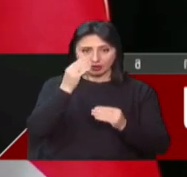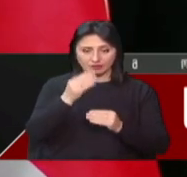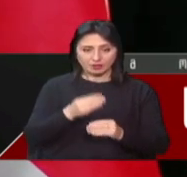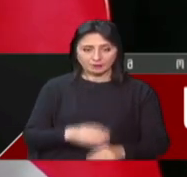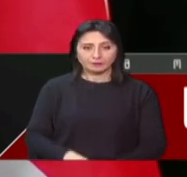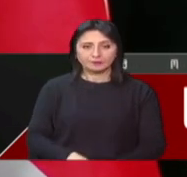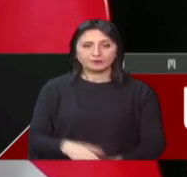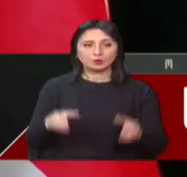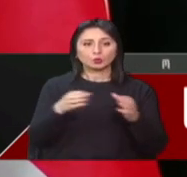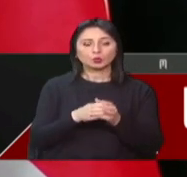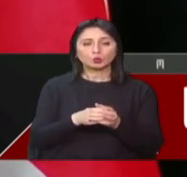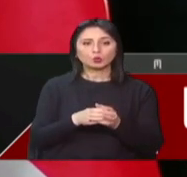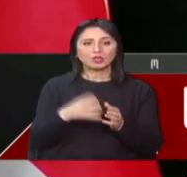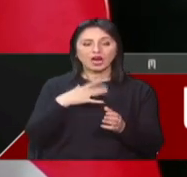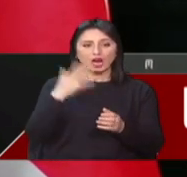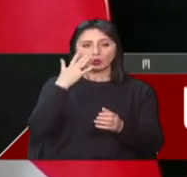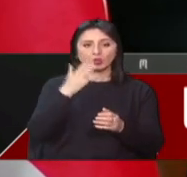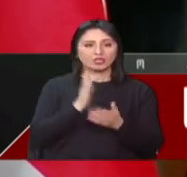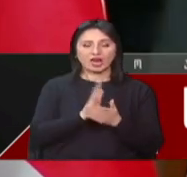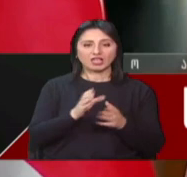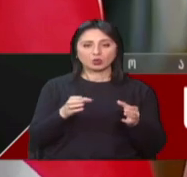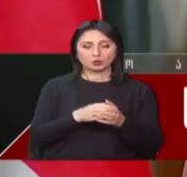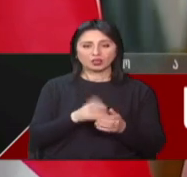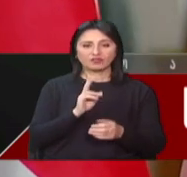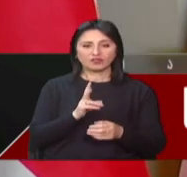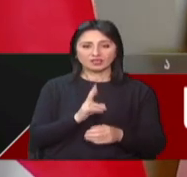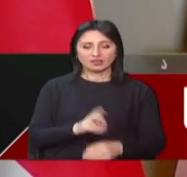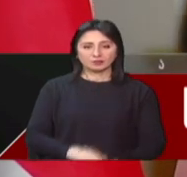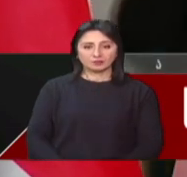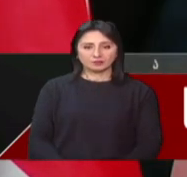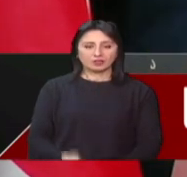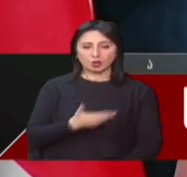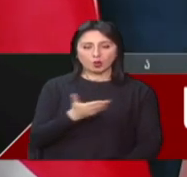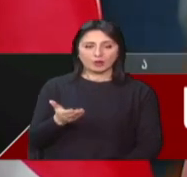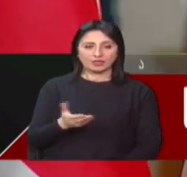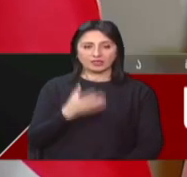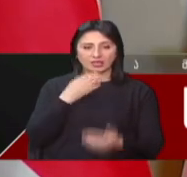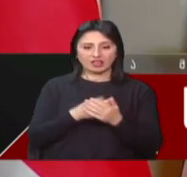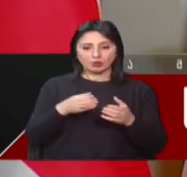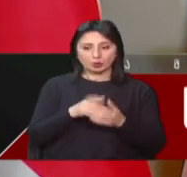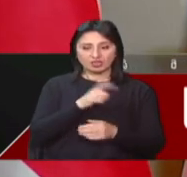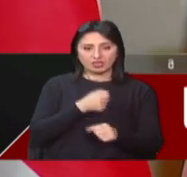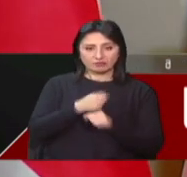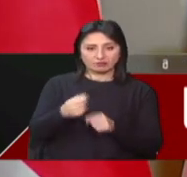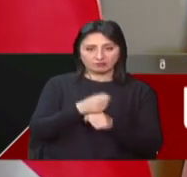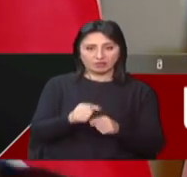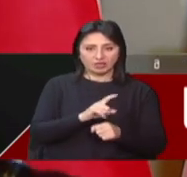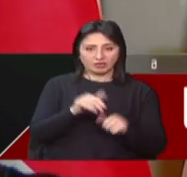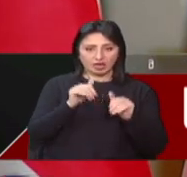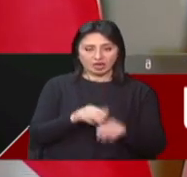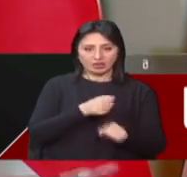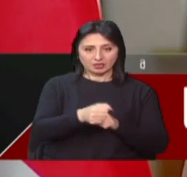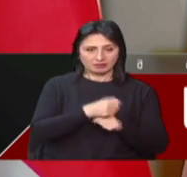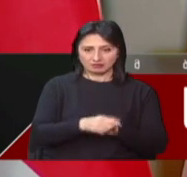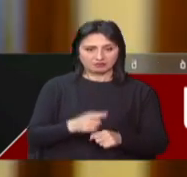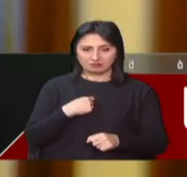ხო? ანუ გუნდი, ქართული ოცნება არ არის ის გუნდი, რომელიც თავის გუნდის წევრებს რაღაც კონკრეტული